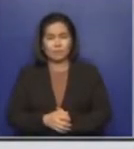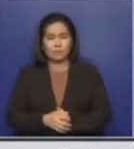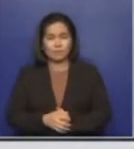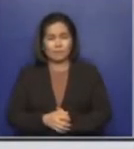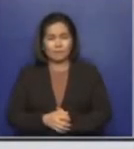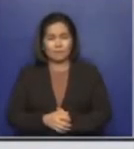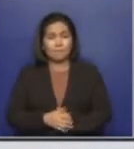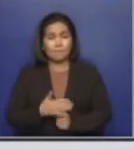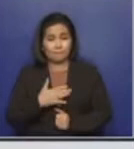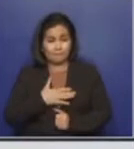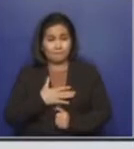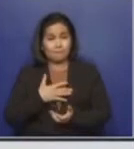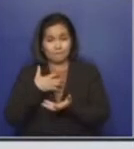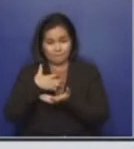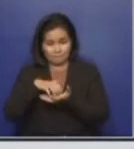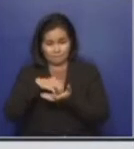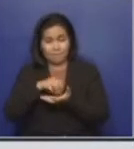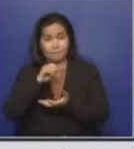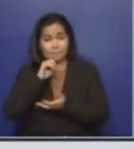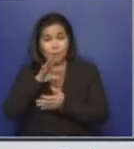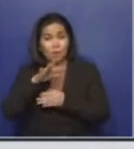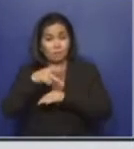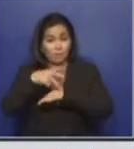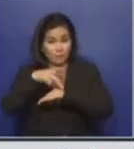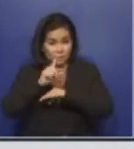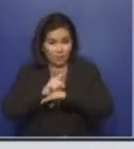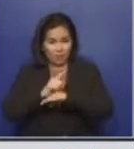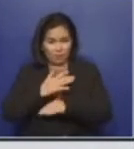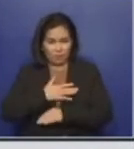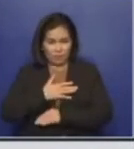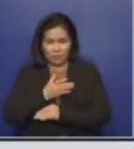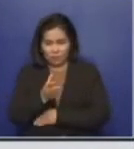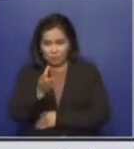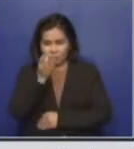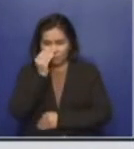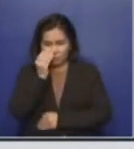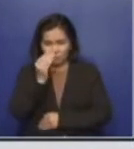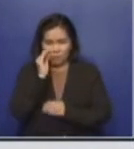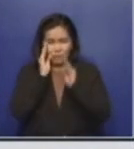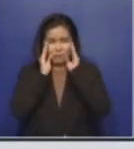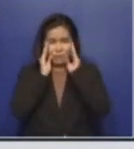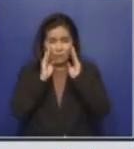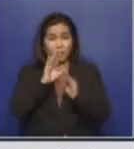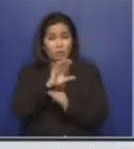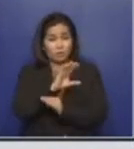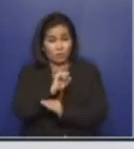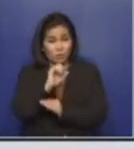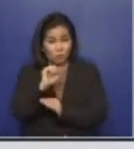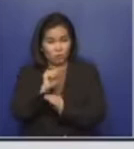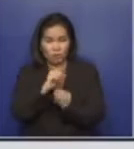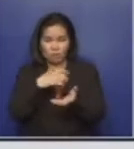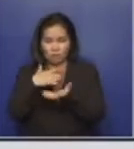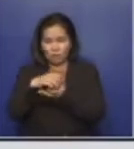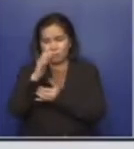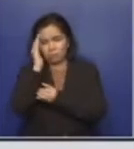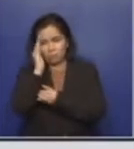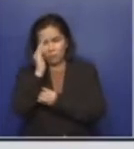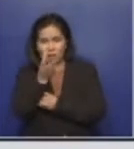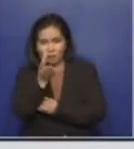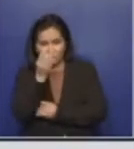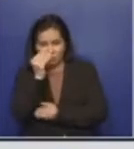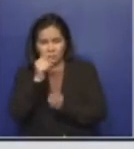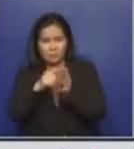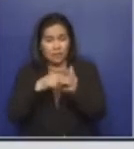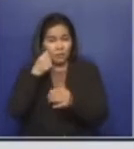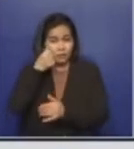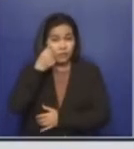2564ผมต้องขอกราบเรียนท่านประธานว่าผมตั้งใจฟังเพื่อนๆตั้ง2วันแล้วท่านประธานวันนี้